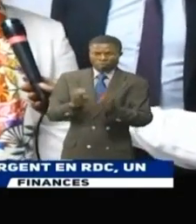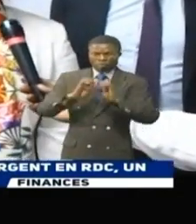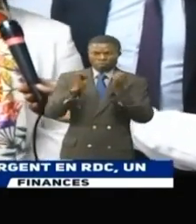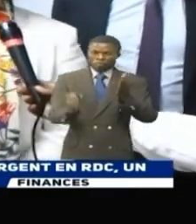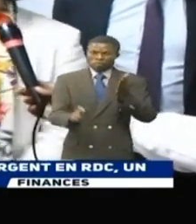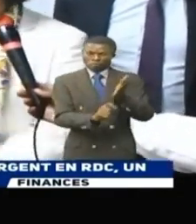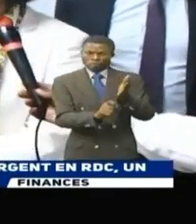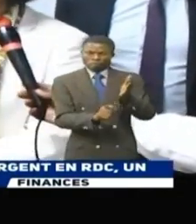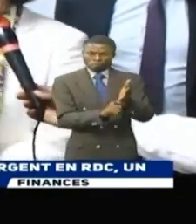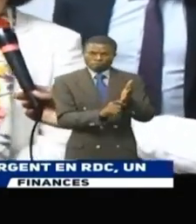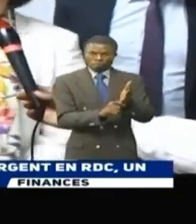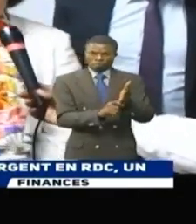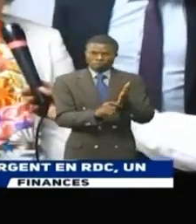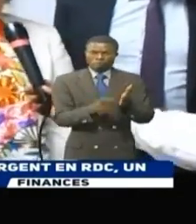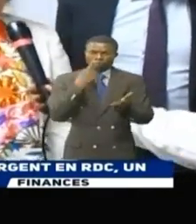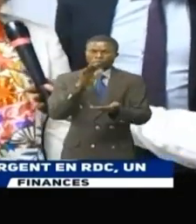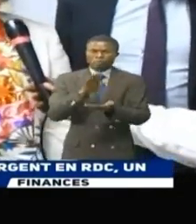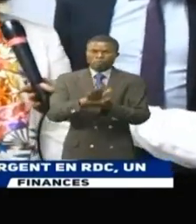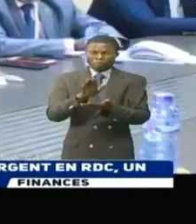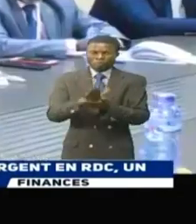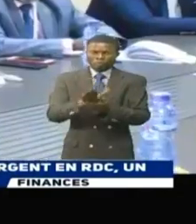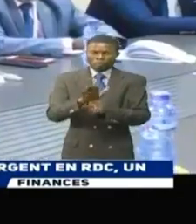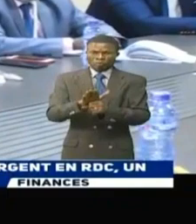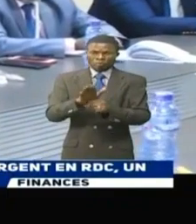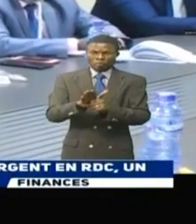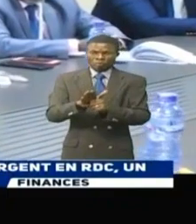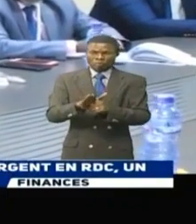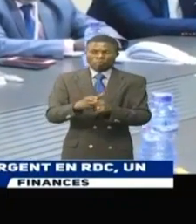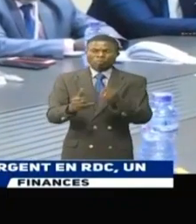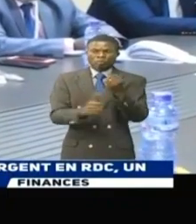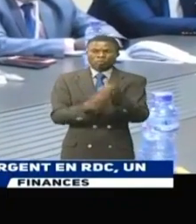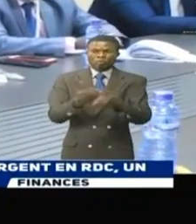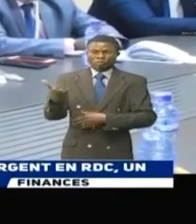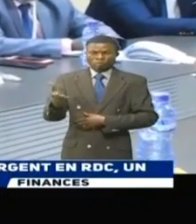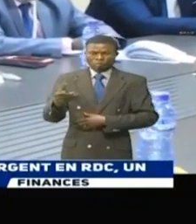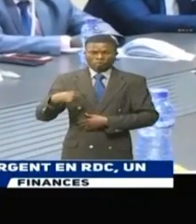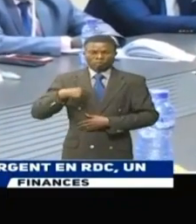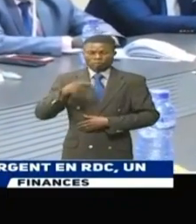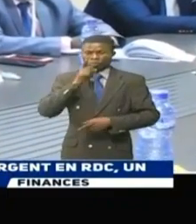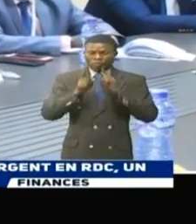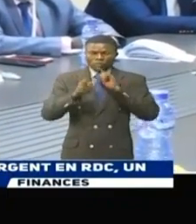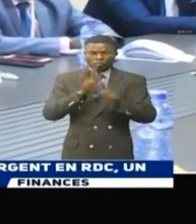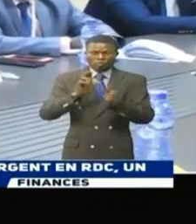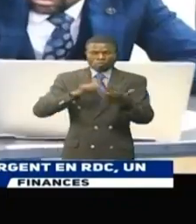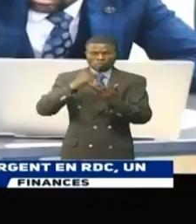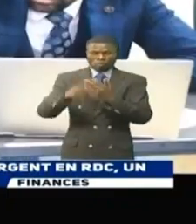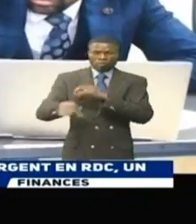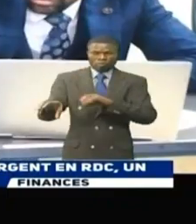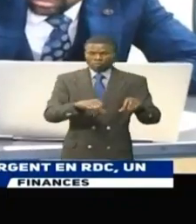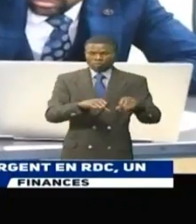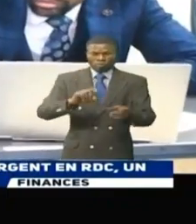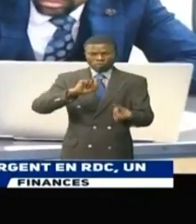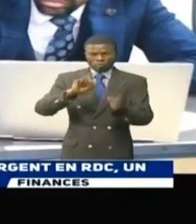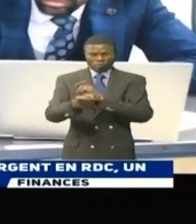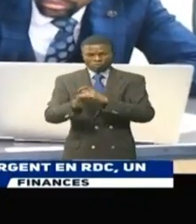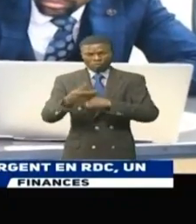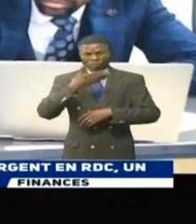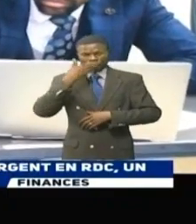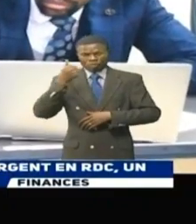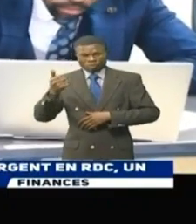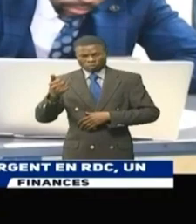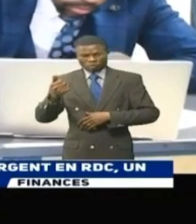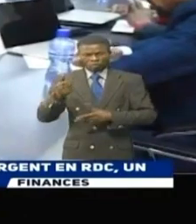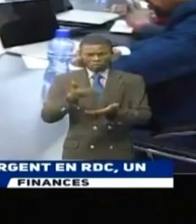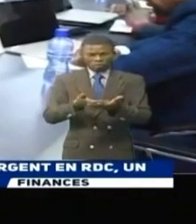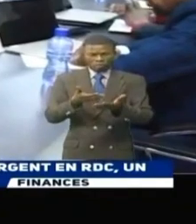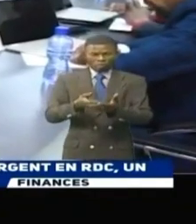technique, avec monsieur le directeur aussi. Nous avons discuté les plans d'action pour l'amélioration